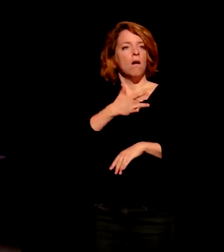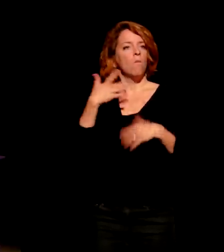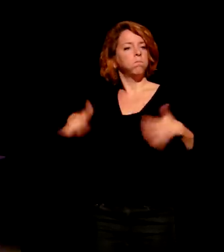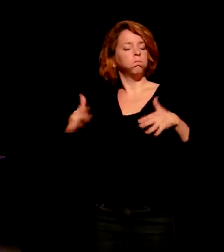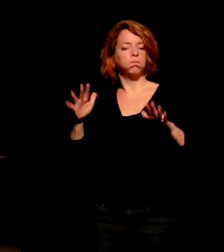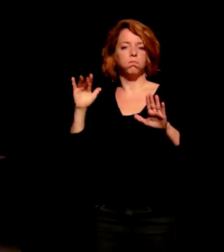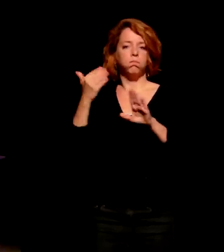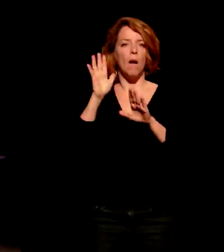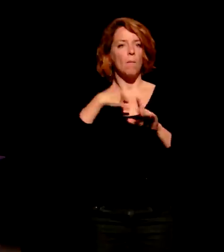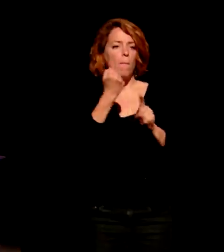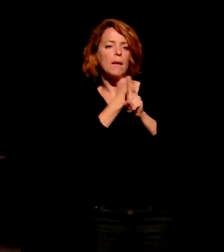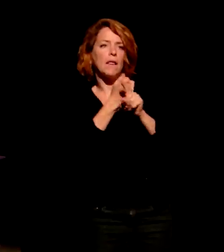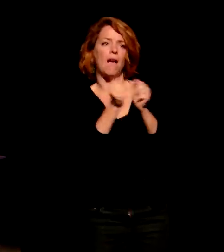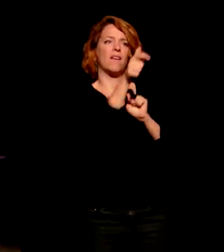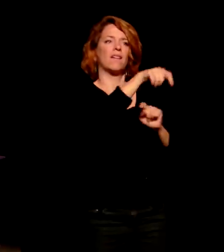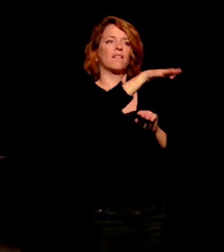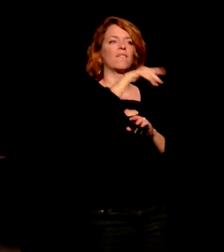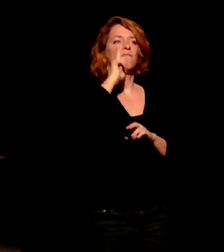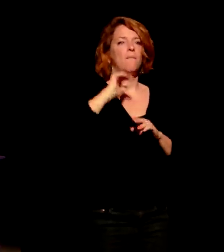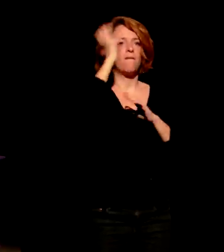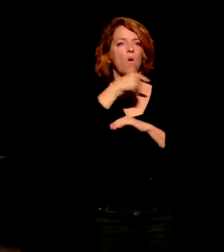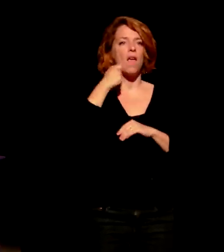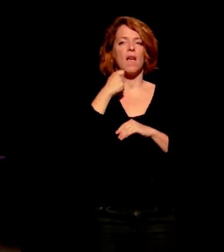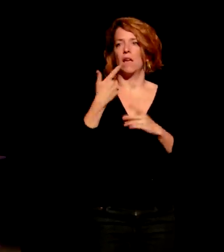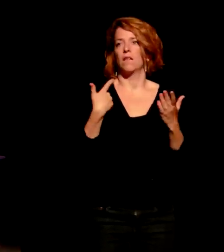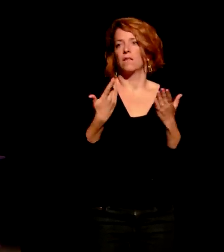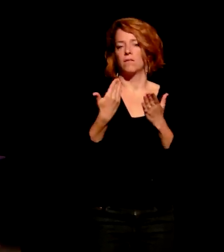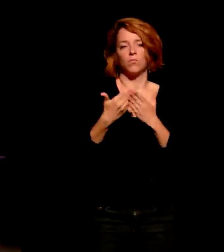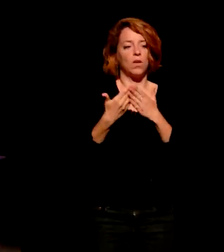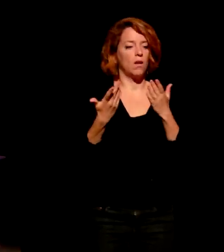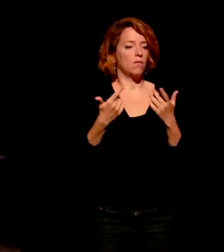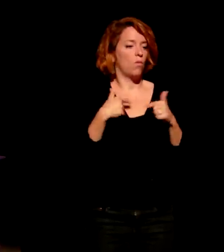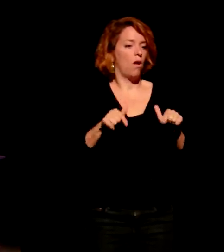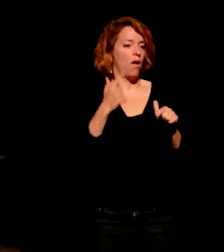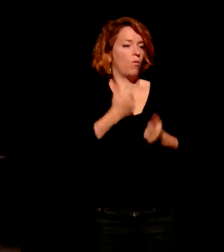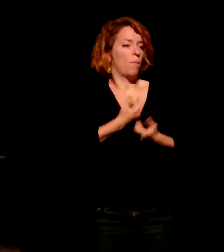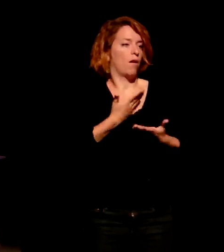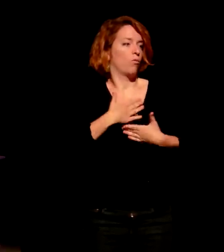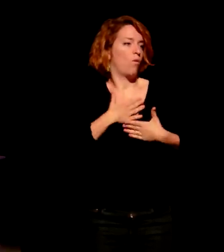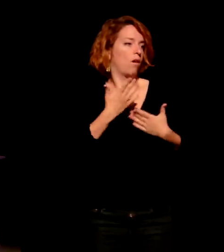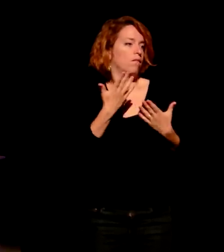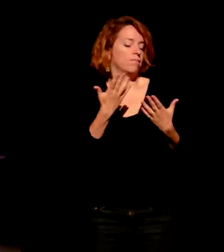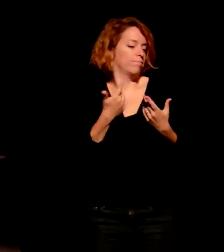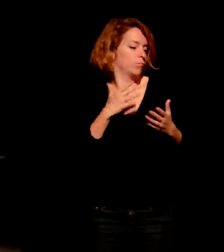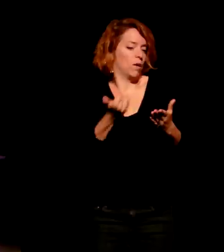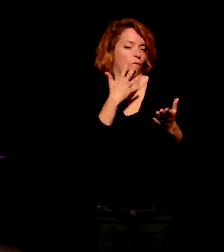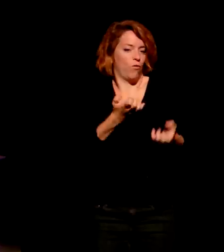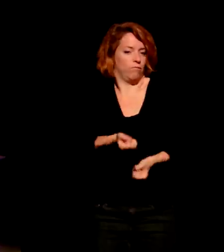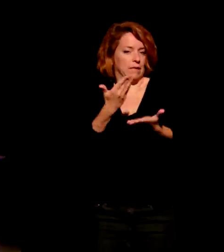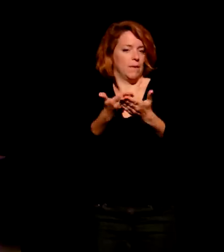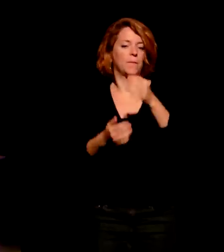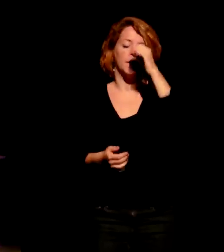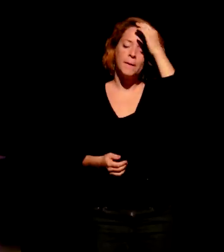aux côtés de femmes qui portent le voile, notamment. Et puisque je suis là pour vous parler de moi, je vous parle de ça. La deuxième raison, c'est que je pense que c'est